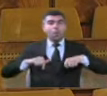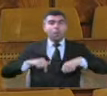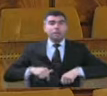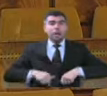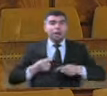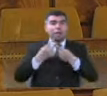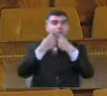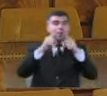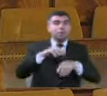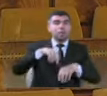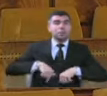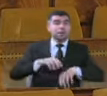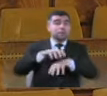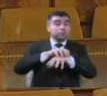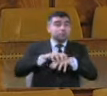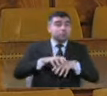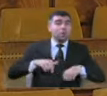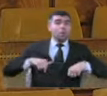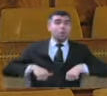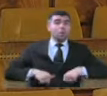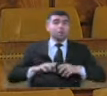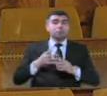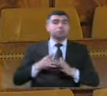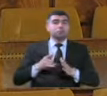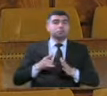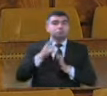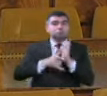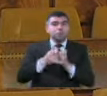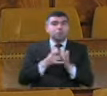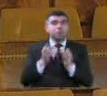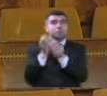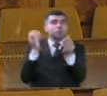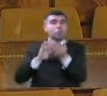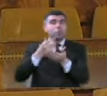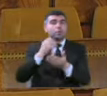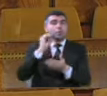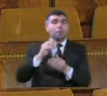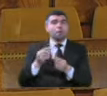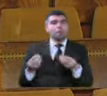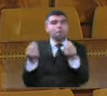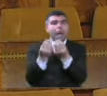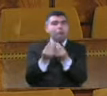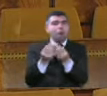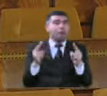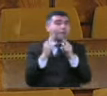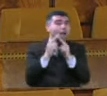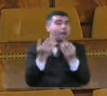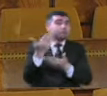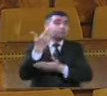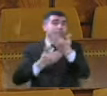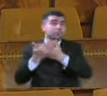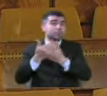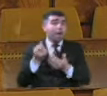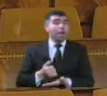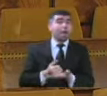المعنيه كالداخليه كوزاره النقل كذلك، والمبادره الوطنيه للتنميه البشريه، ويكون هناك تنسيق بيناتكم انه باش تعاونوا، لان